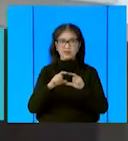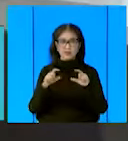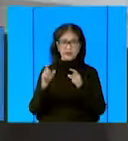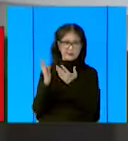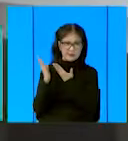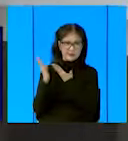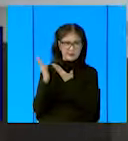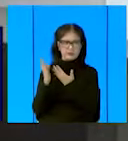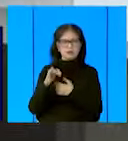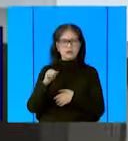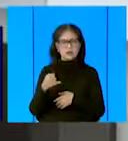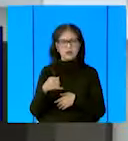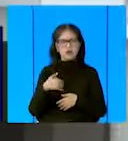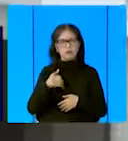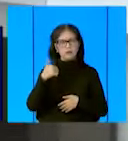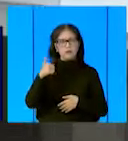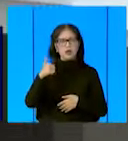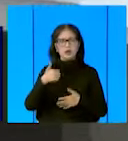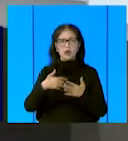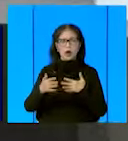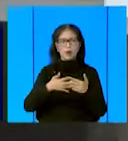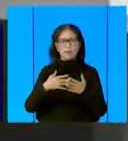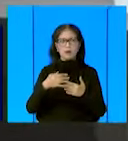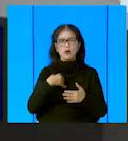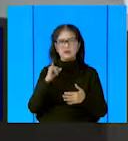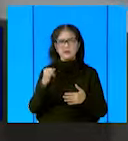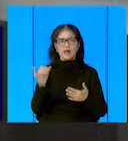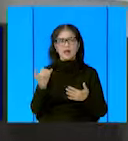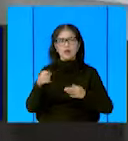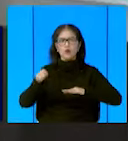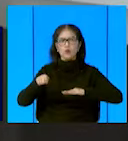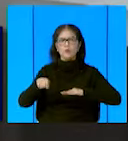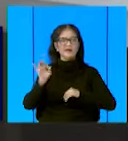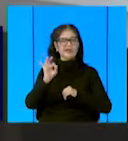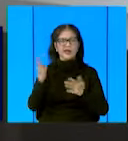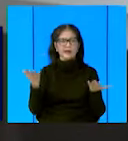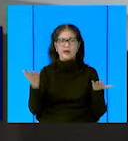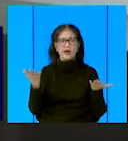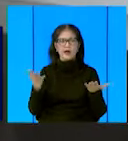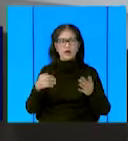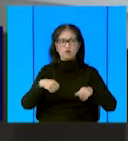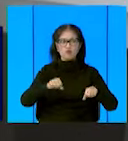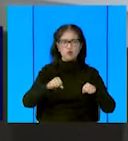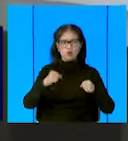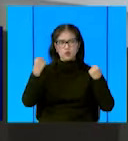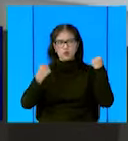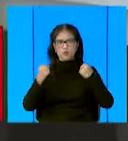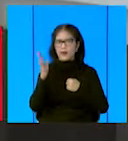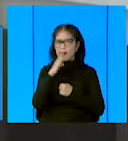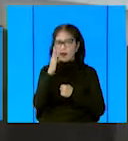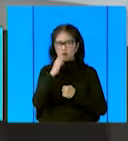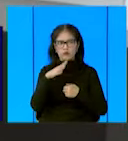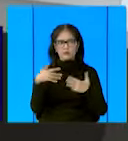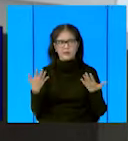diri lebih hebat daripada kita. Itu karena kita sering setiap hari menghadapi seperti itu, naik motor ngawur dan lain sebagainya. Ketika kita nukar,